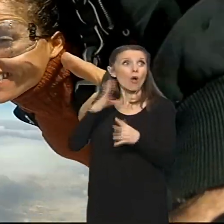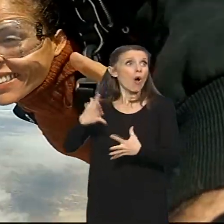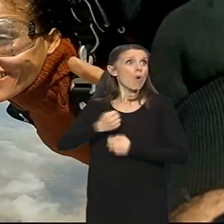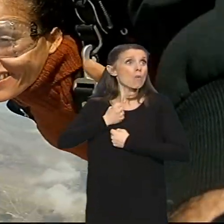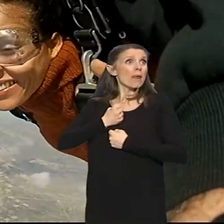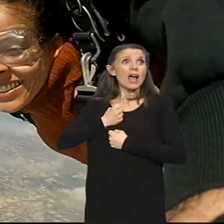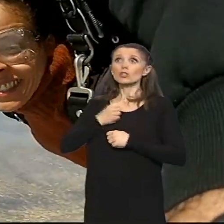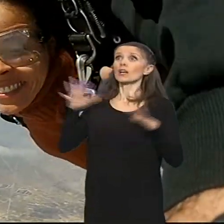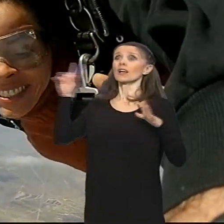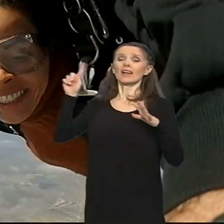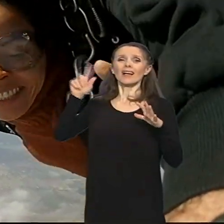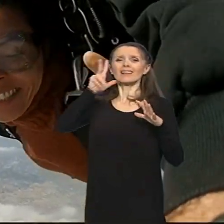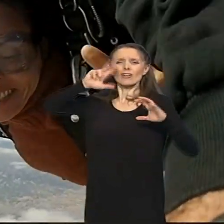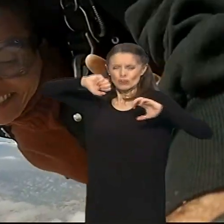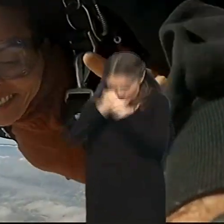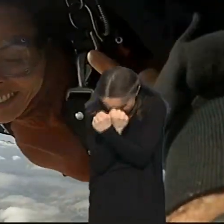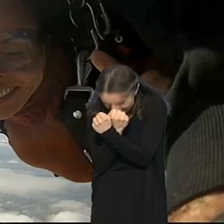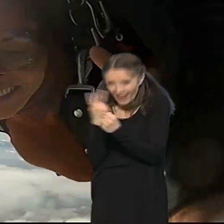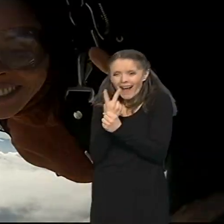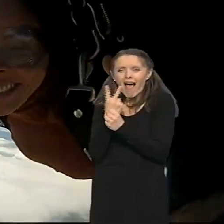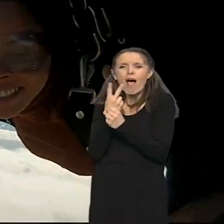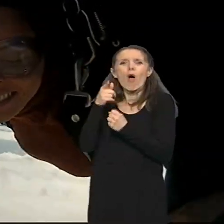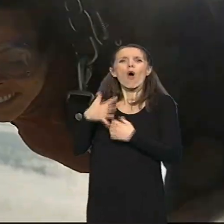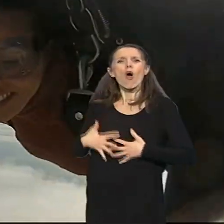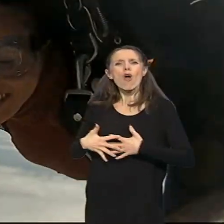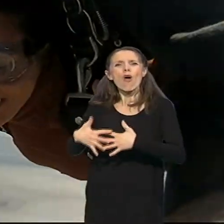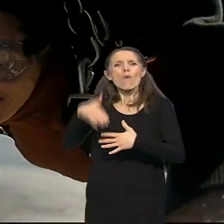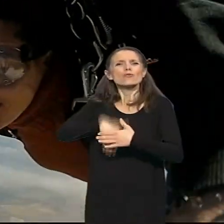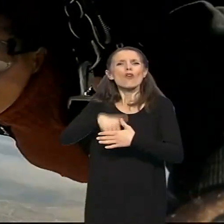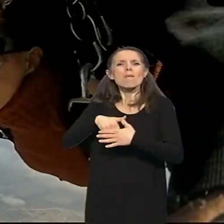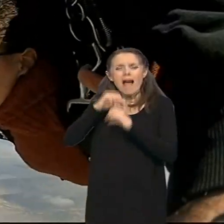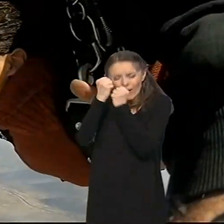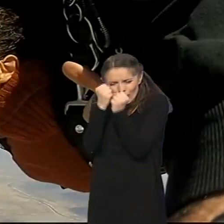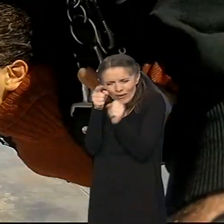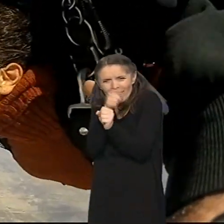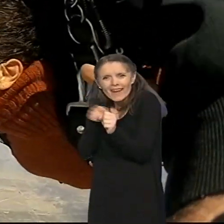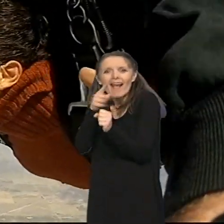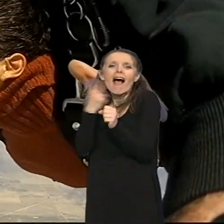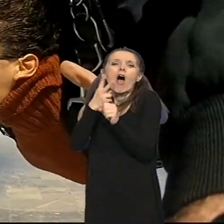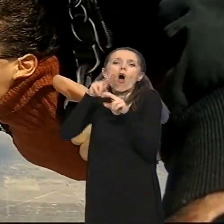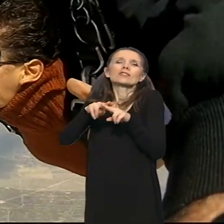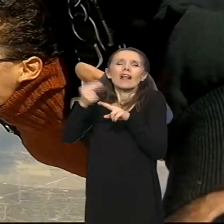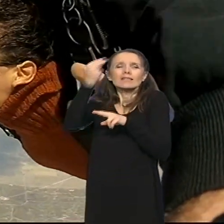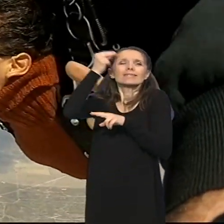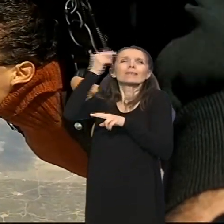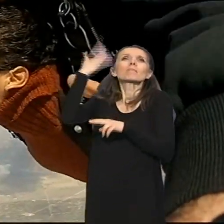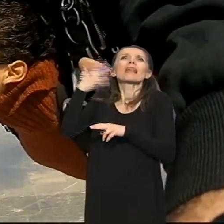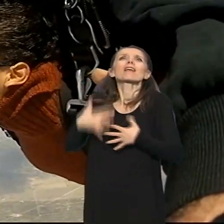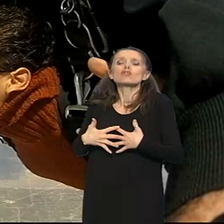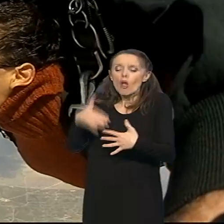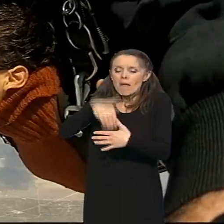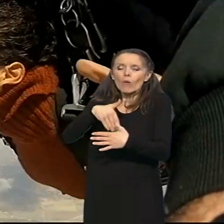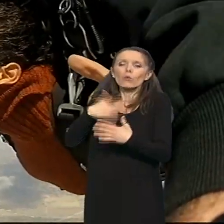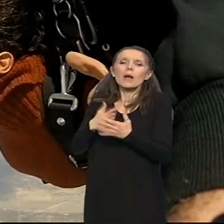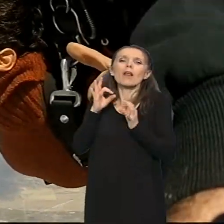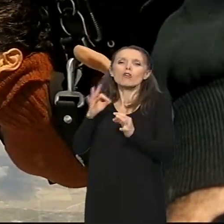fetalnu poziciju. Razumete? Znači, to je ono, naše primitivno sećanje da u maminom stomaku bilo bezbedno. Znači, nijedna od tih stvari